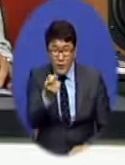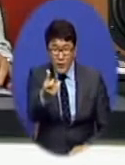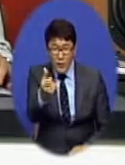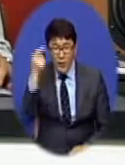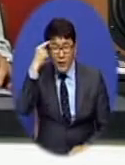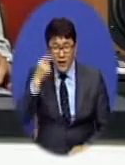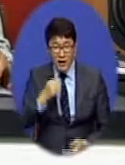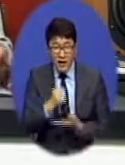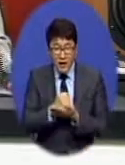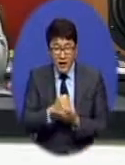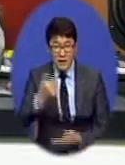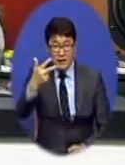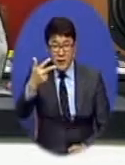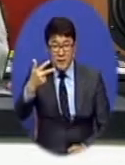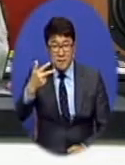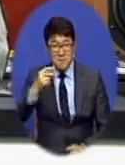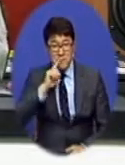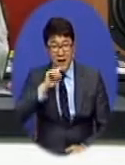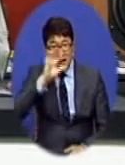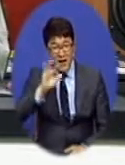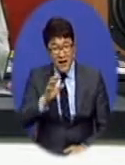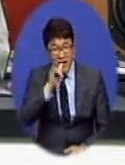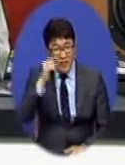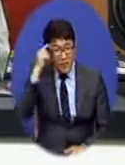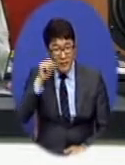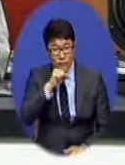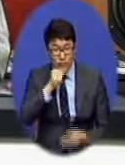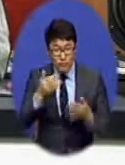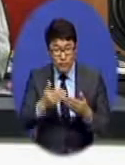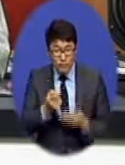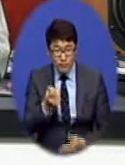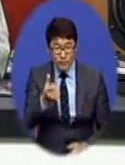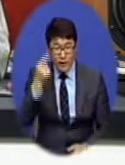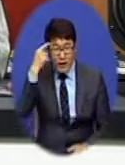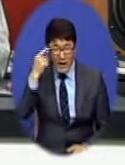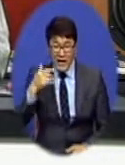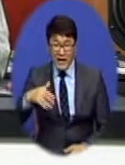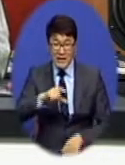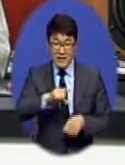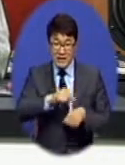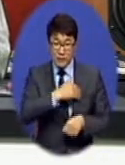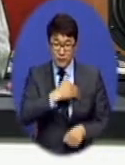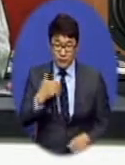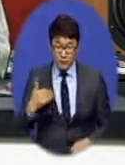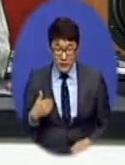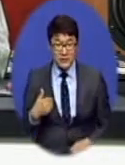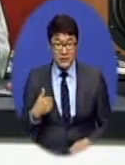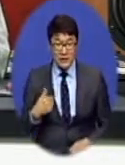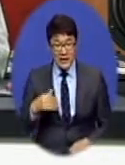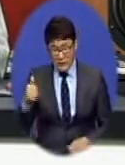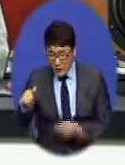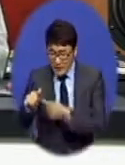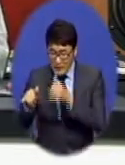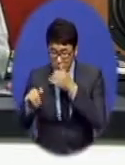여러분 럭키 세븐 괜히 강조했잖아요. 아직 남았어요, 조한님. 아니 아직 시간이 있으니까. 그럼요. 네. 속상해하지 마시고 저 전화했으면